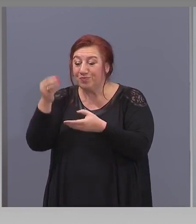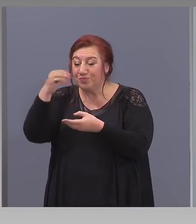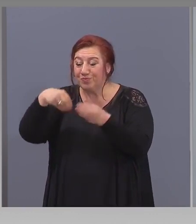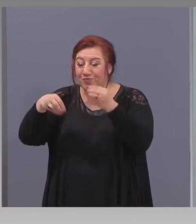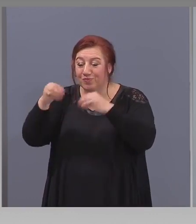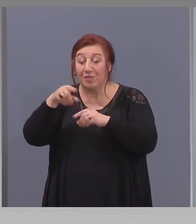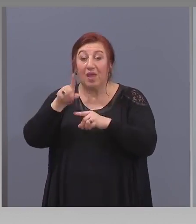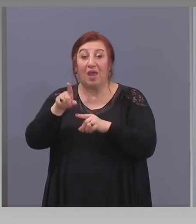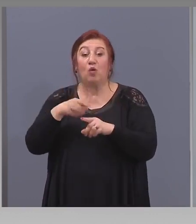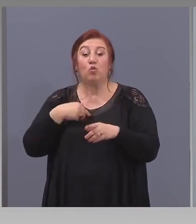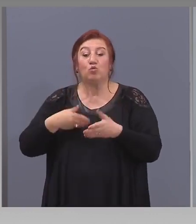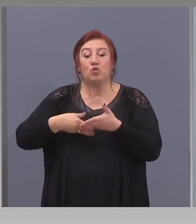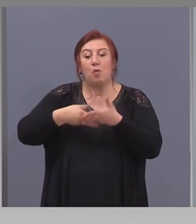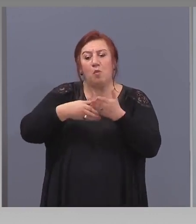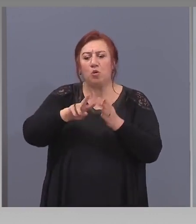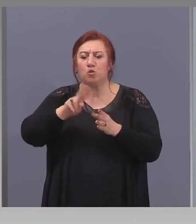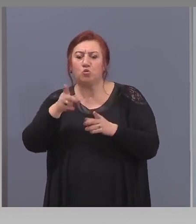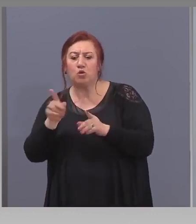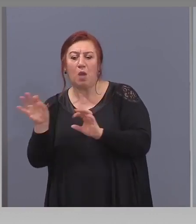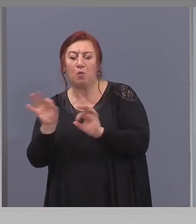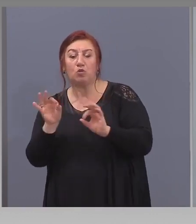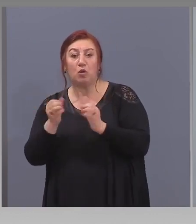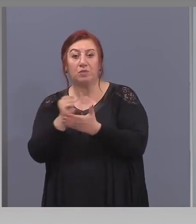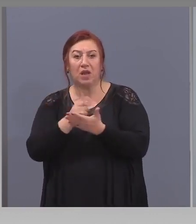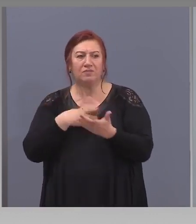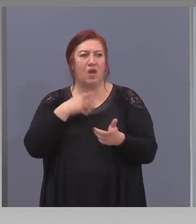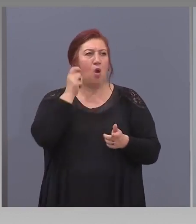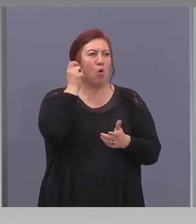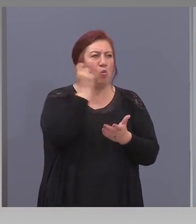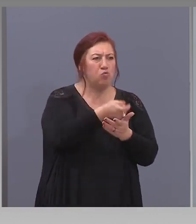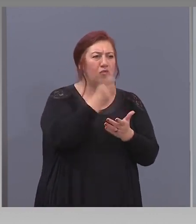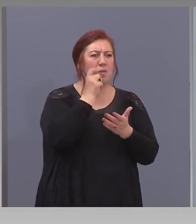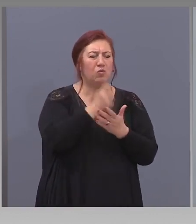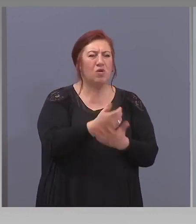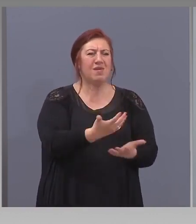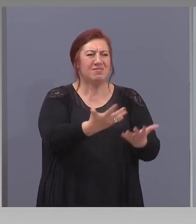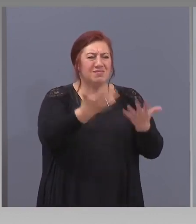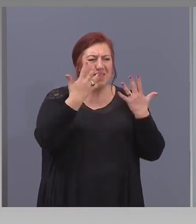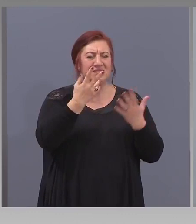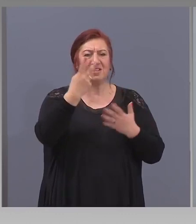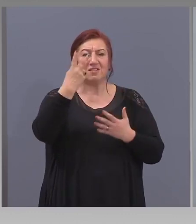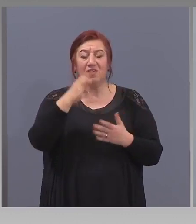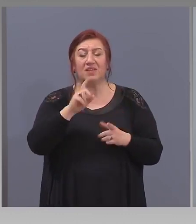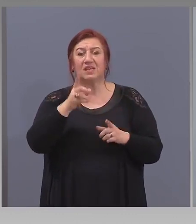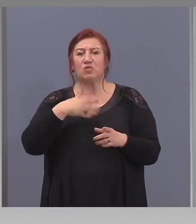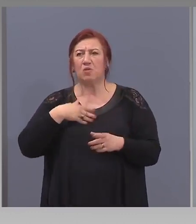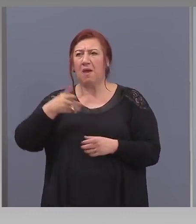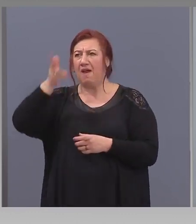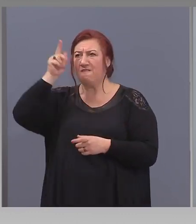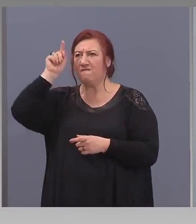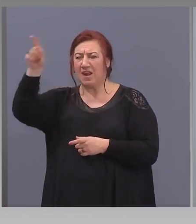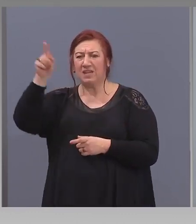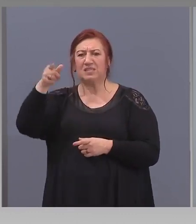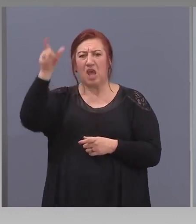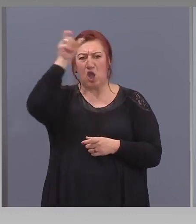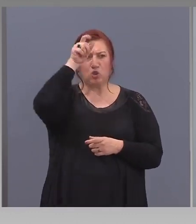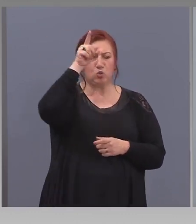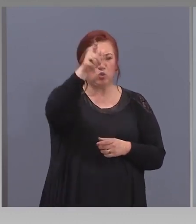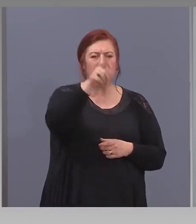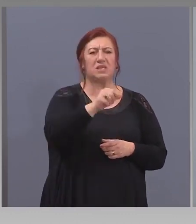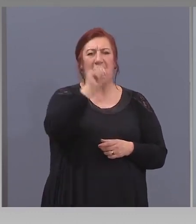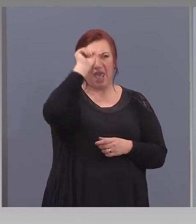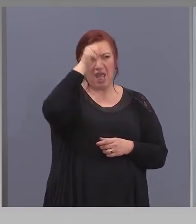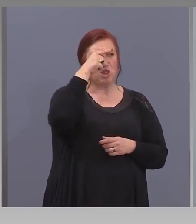да помагат, изкупуваме 5, по 10, по 20, където има, в Франция, в Турция, в Индонезия, в